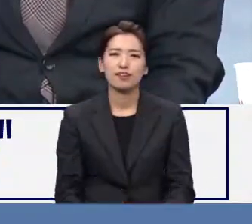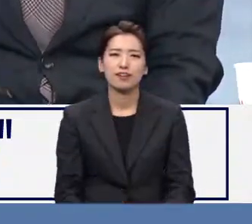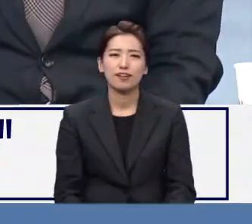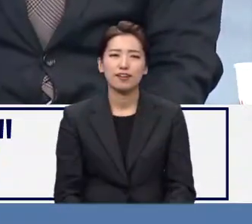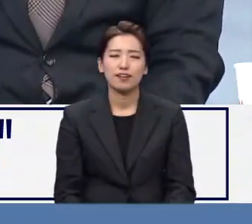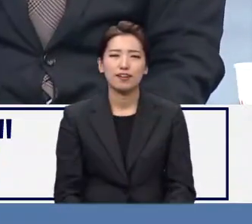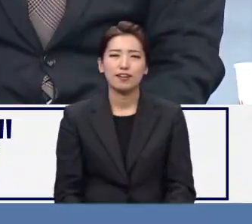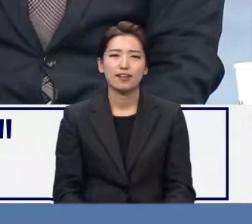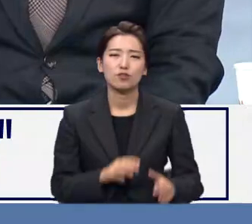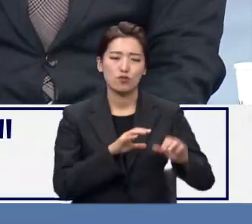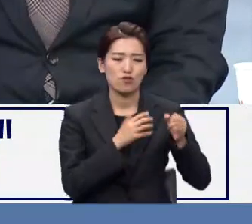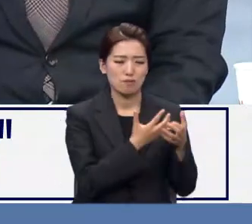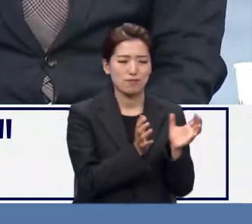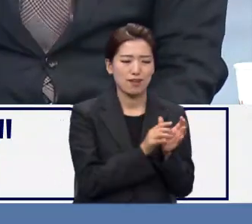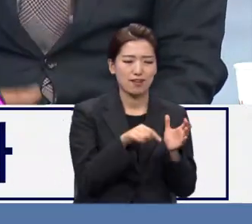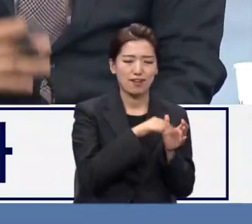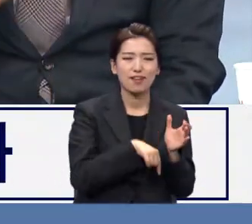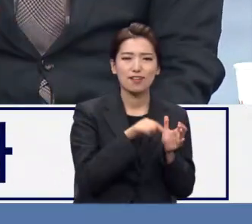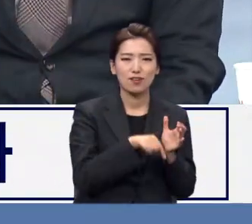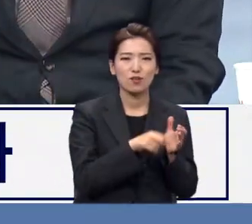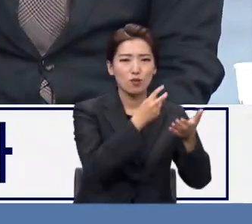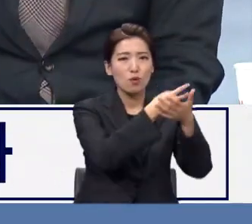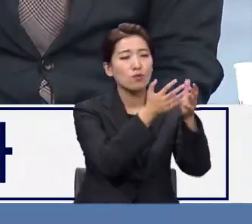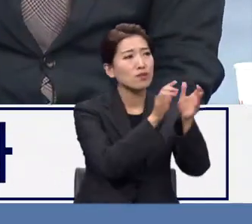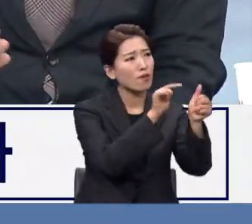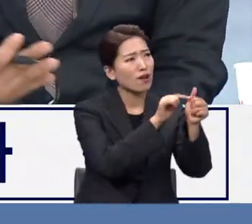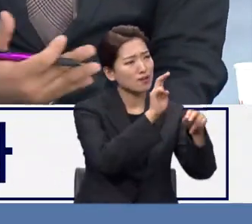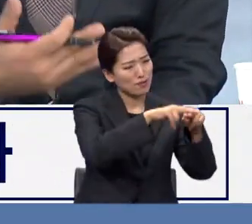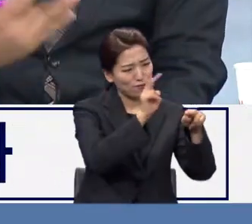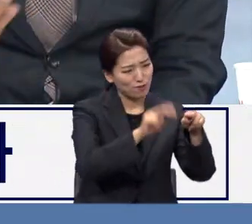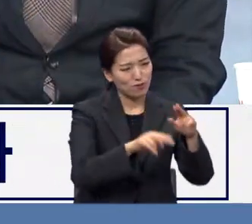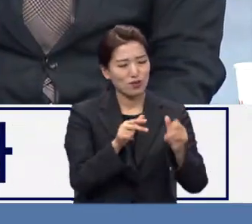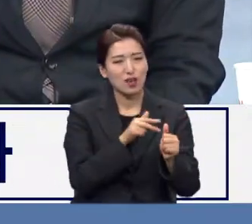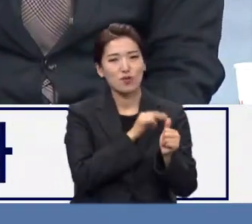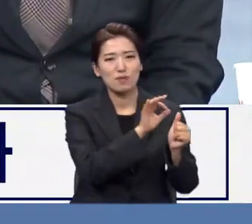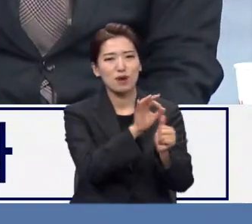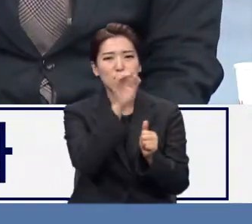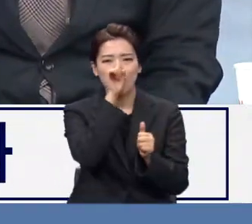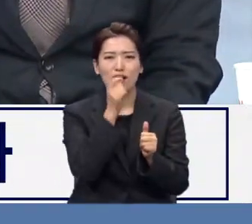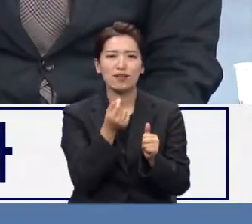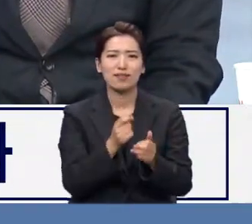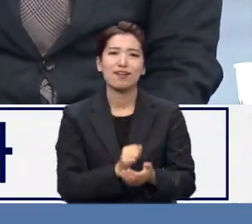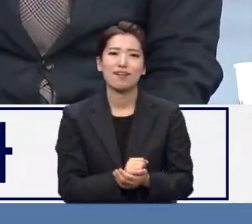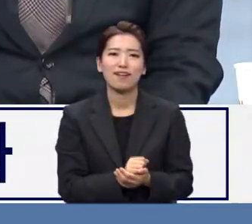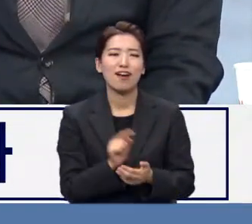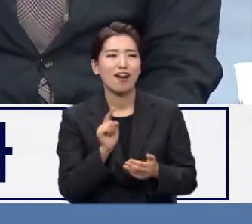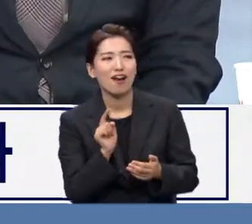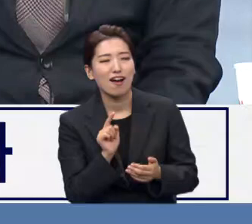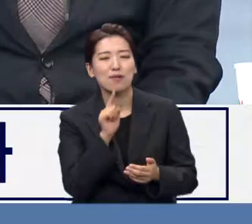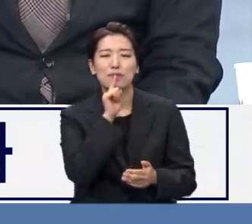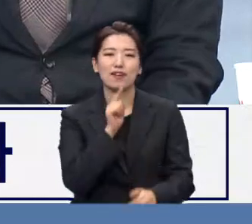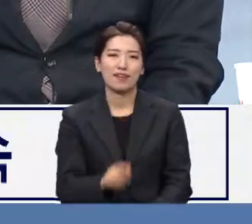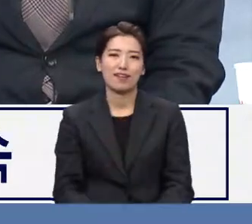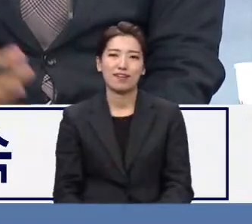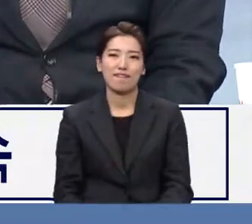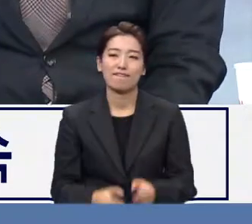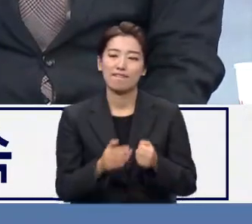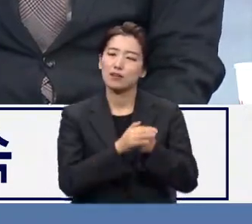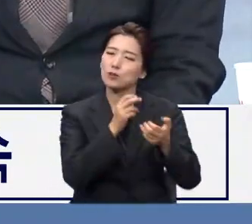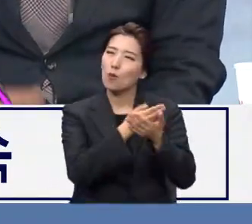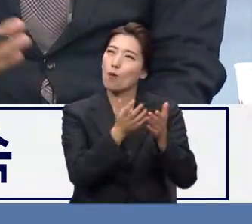차출론 이런 얘기가 있다 보니까 저것이 그 법무 장관으로 로서의 어 언제까지 이제 자리에 있을지 저는 그